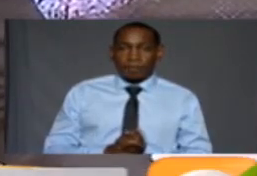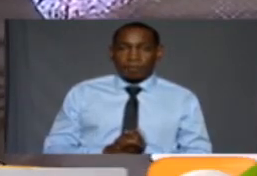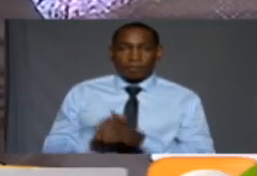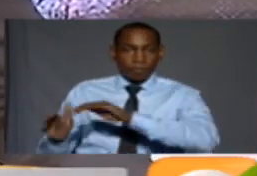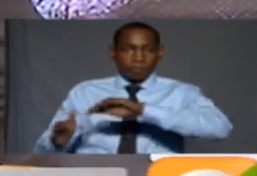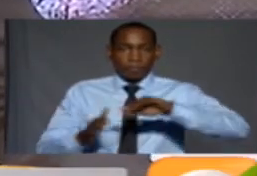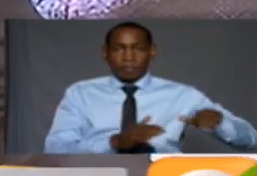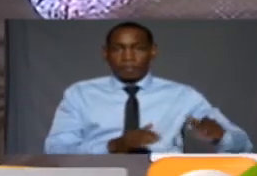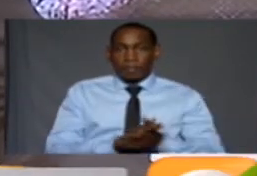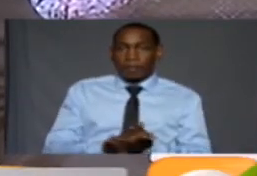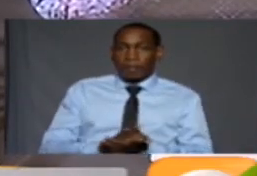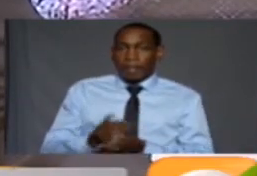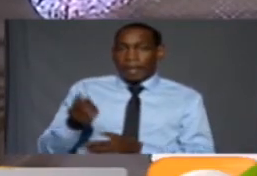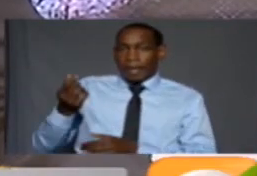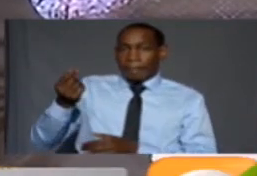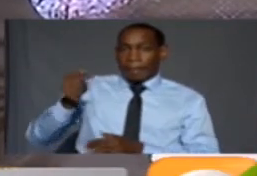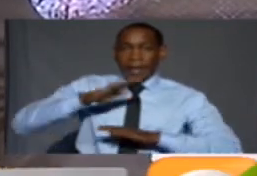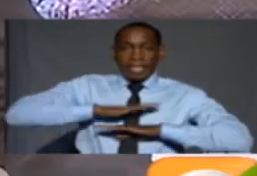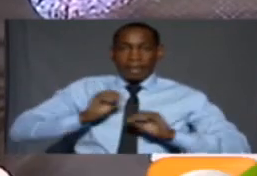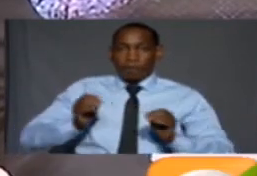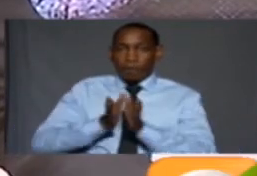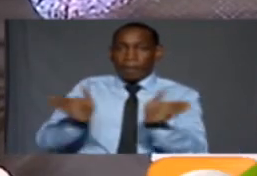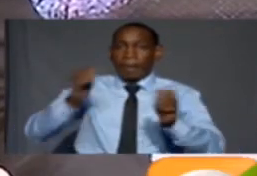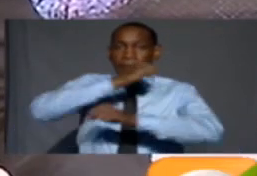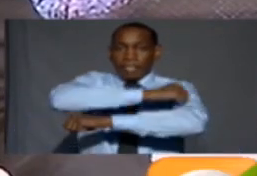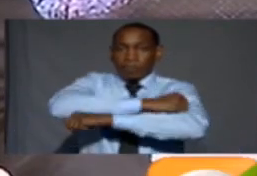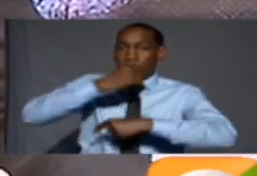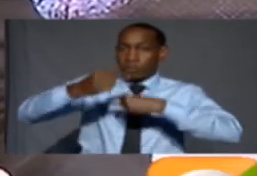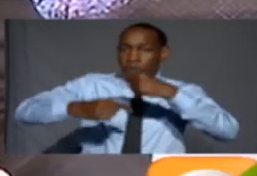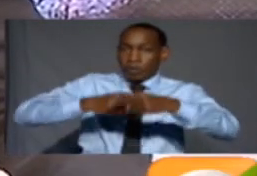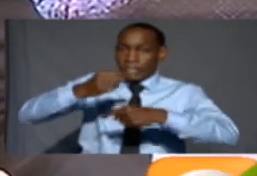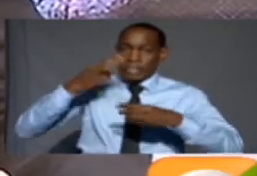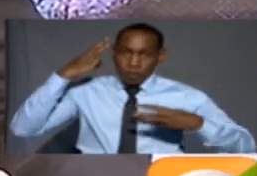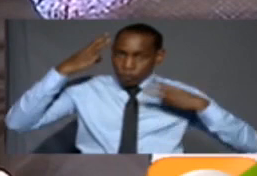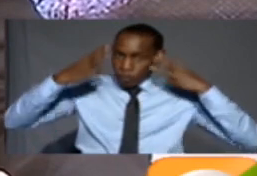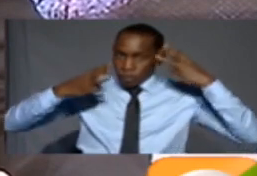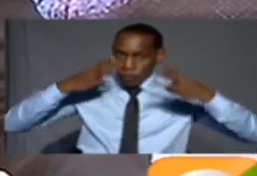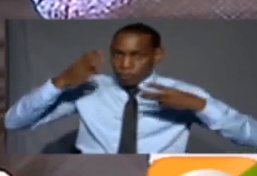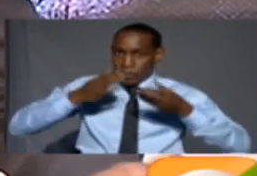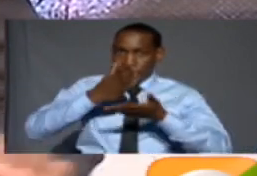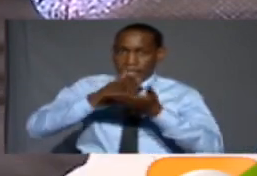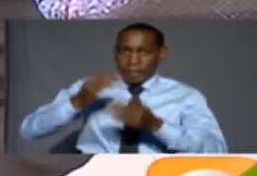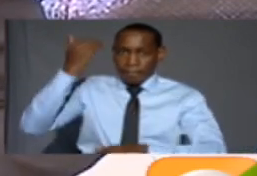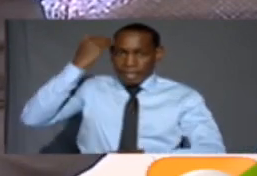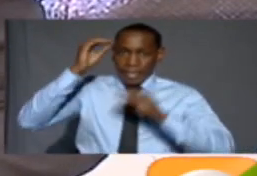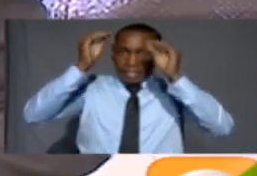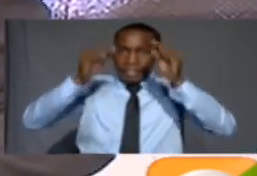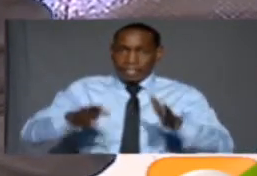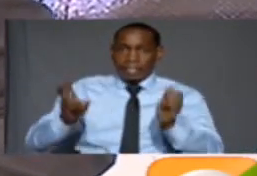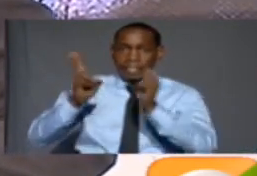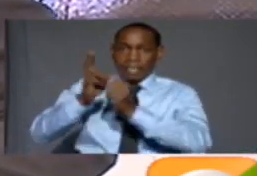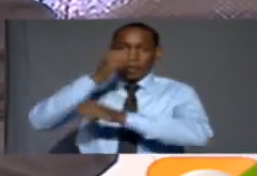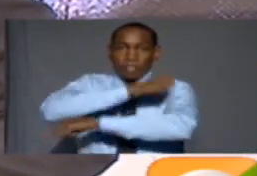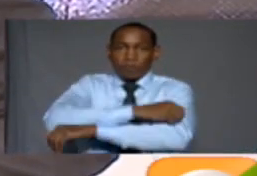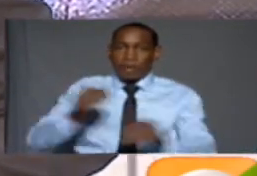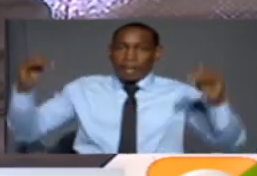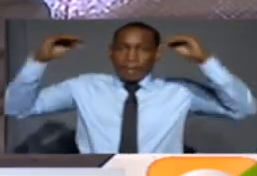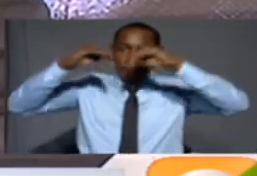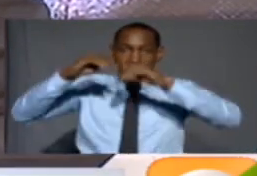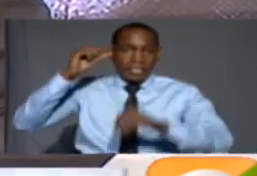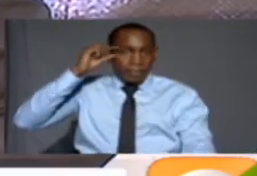Kwingineko, uhaba wa pesa kwenye shule za umma umeendelea kuibua wasiwasi miongoni mwa walimu wakuu wa shule za upili wanaokutana mjini